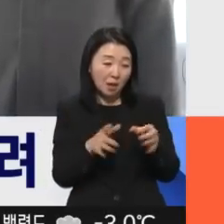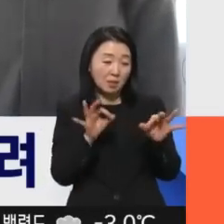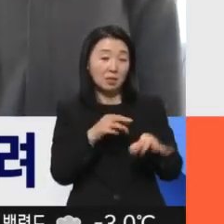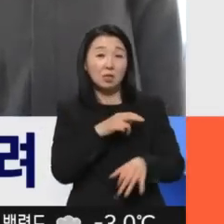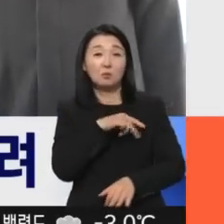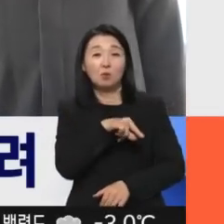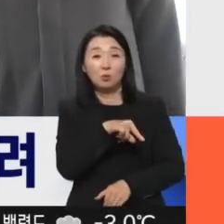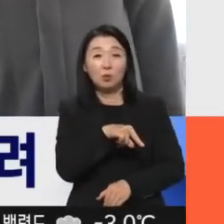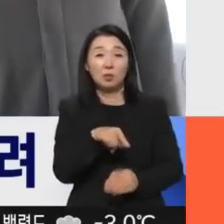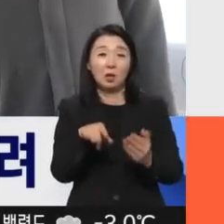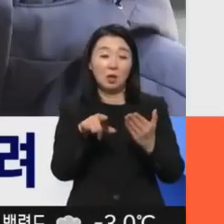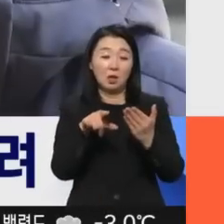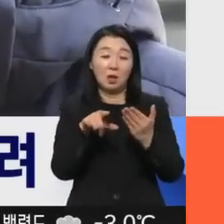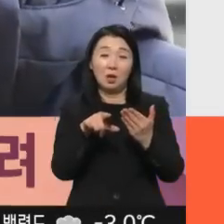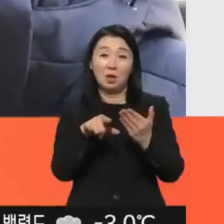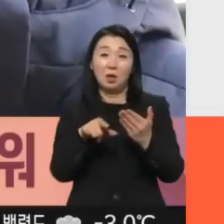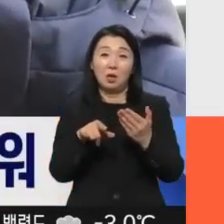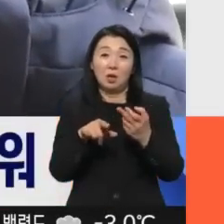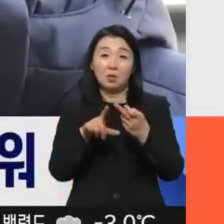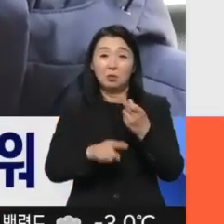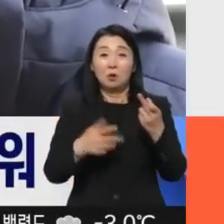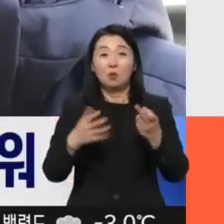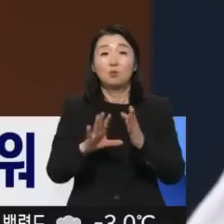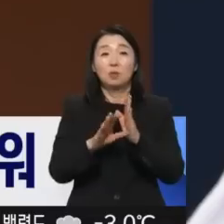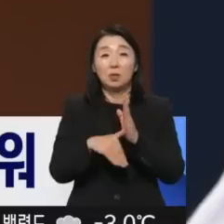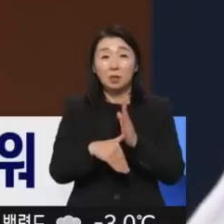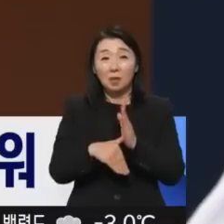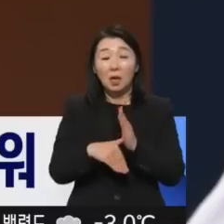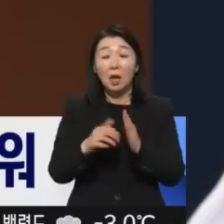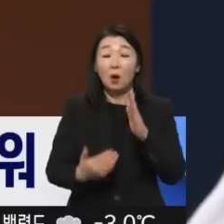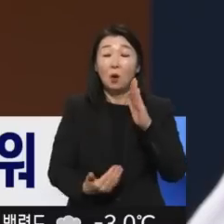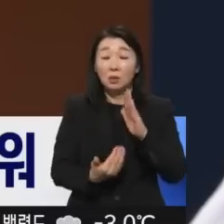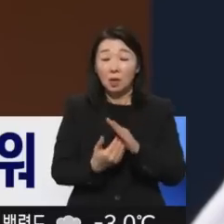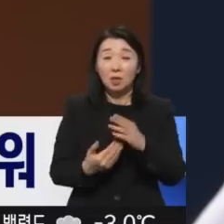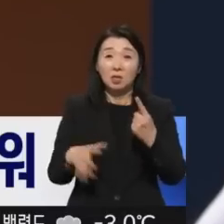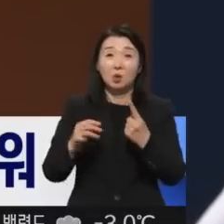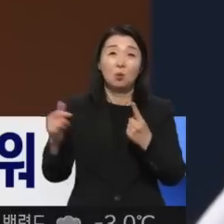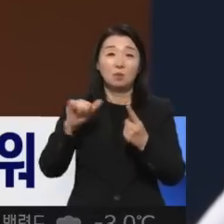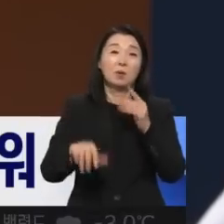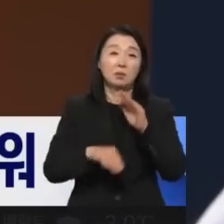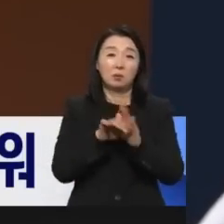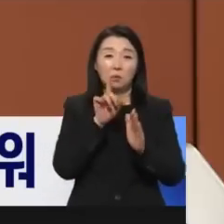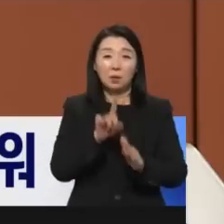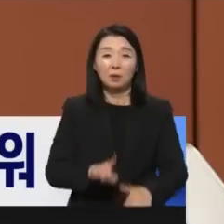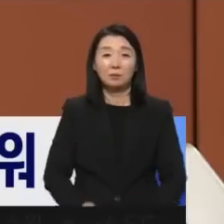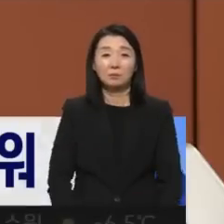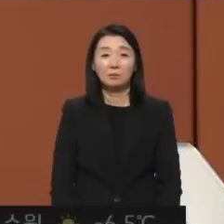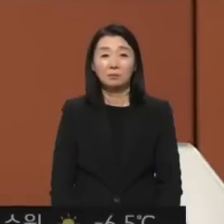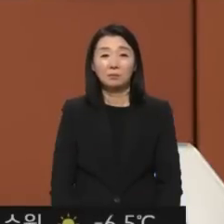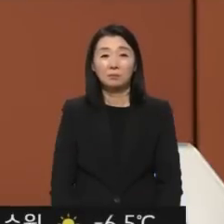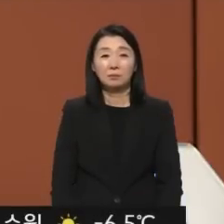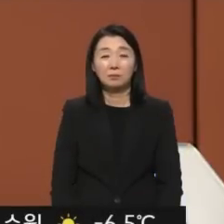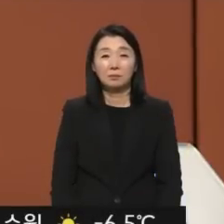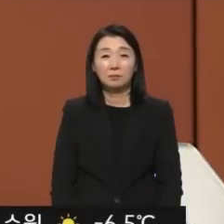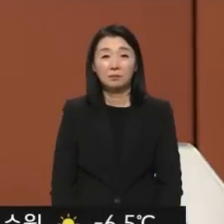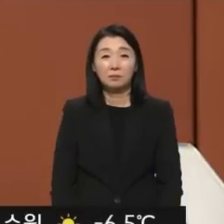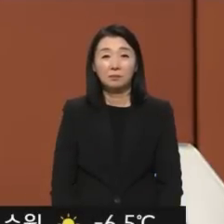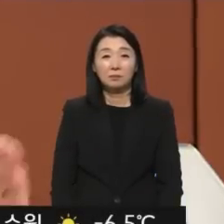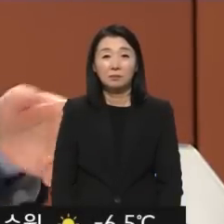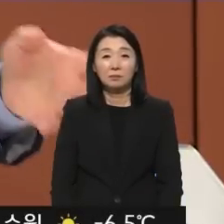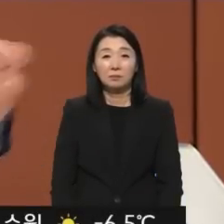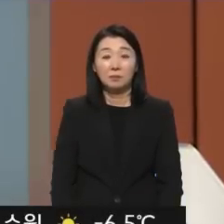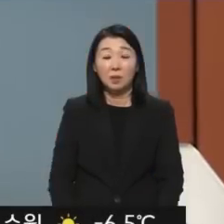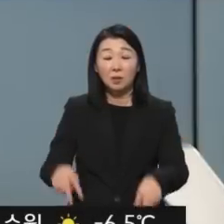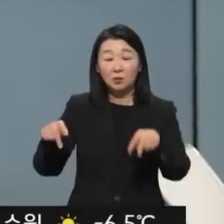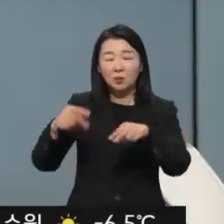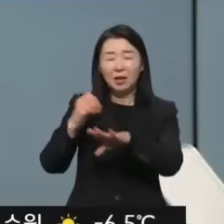의원도 지난 9일 한 해 정치 후원금 한도인 1억 5천만 원을 모두 채웠다고 밝혔습니다. 네, 자 좋습니다. 시소